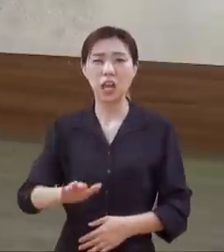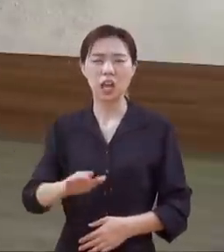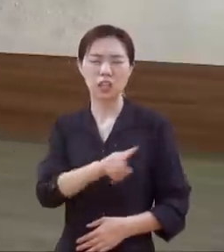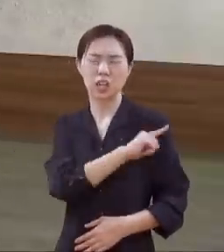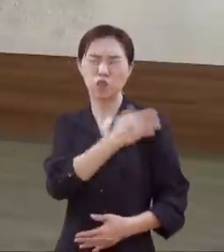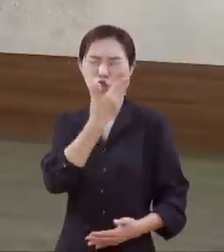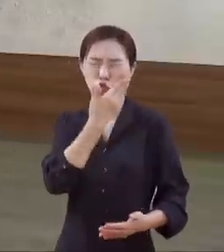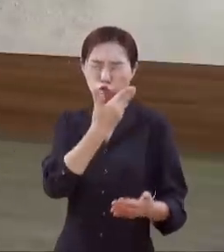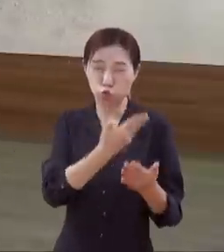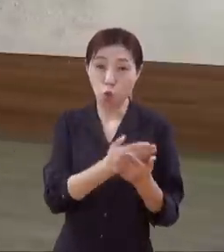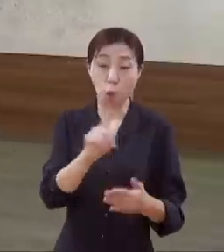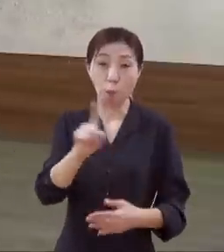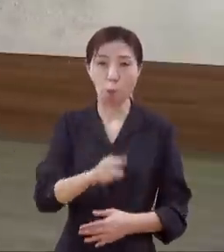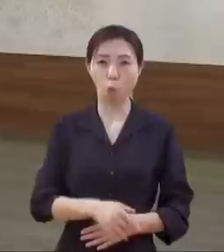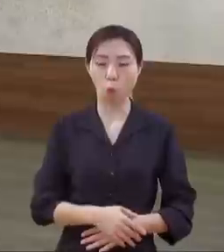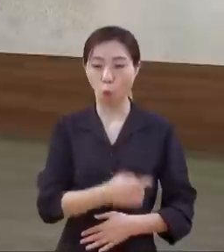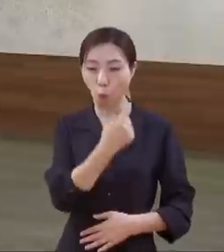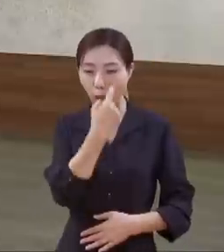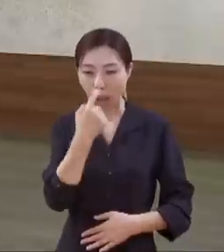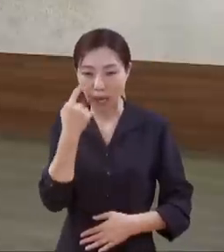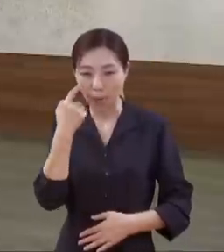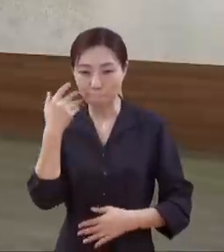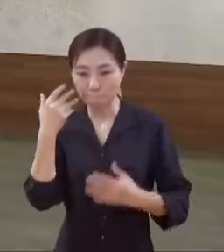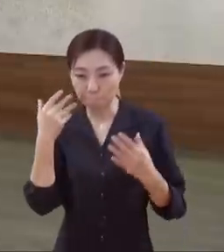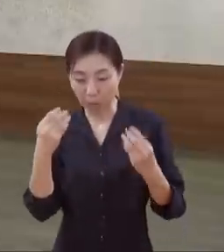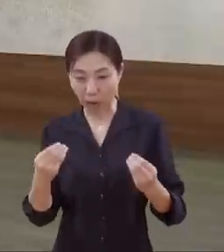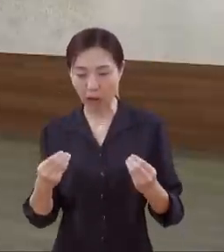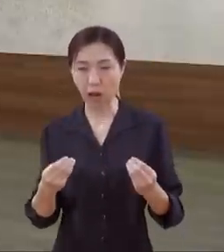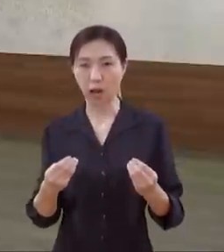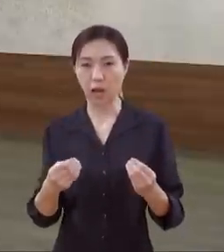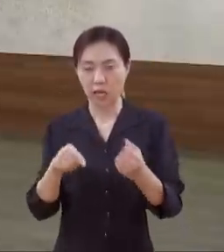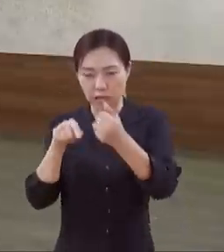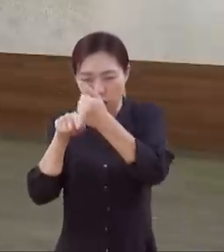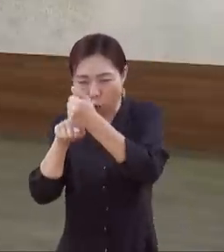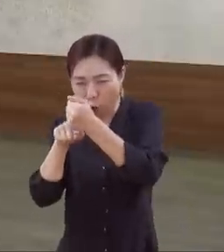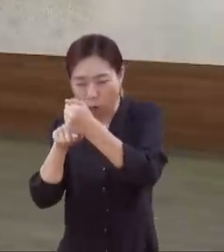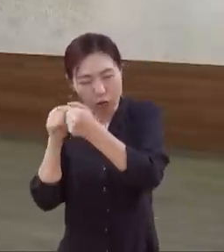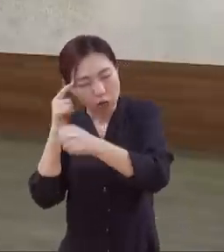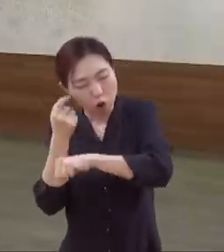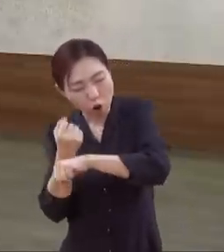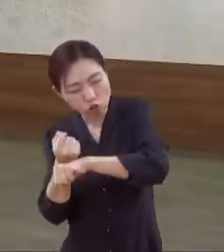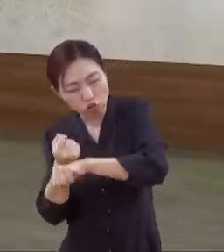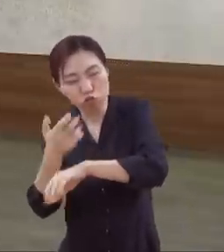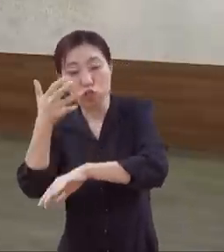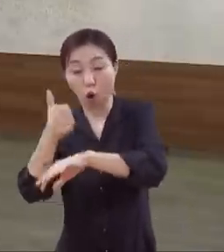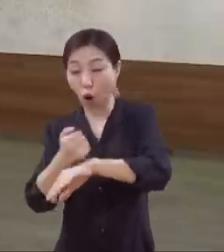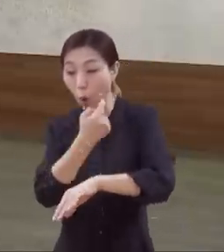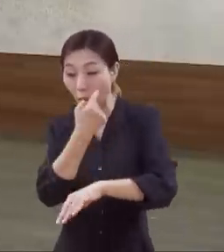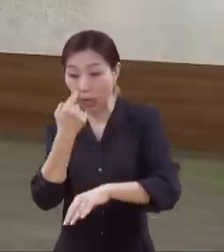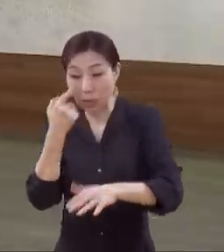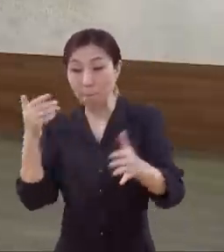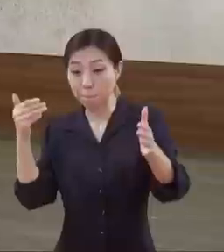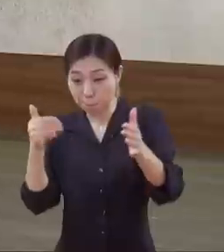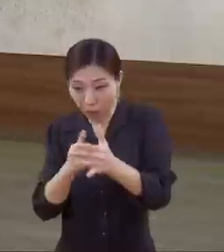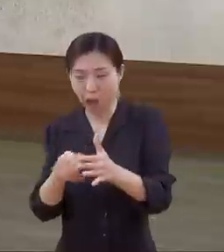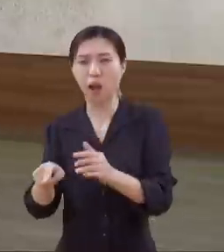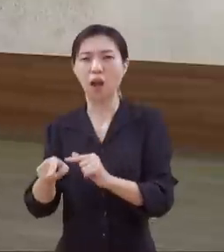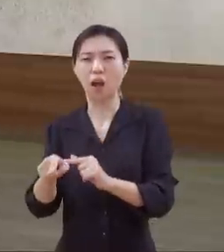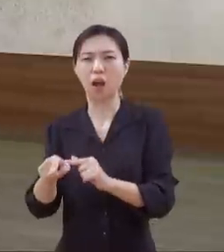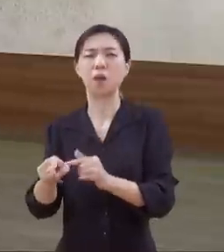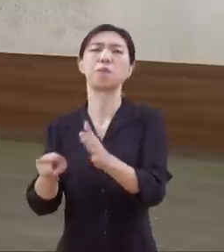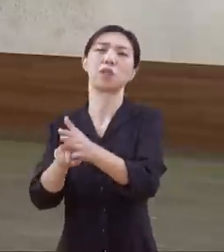검증받은 것을 우리가 신뢰하고 믿어야 되고 웬만하면 병원에 가서 정밀 검진을 받으세요